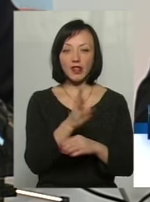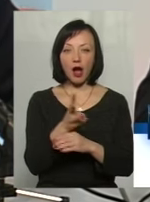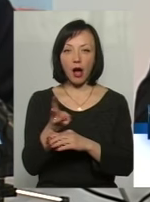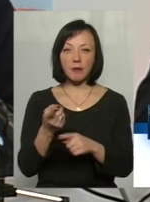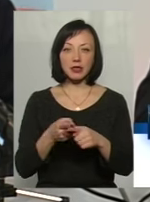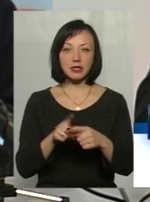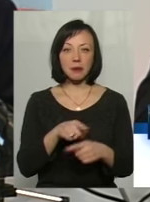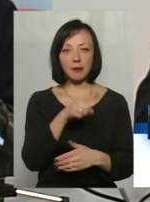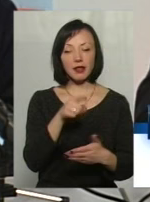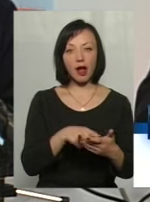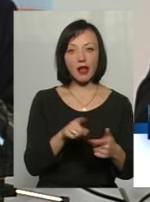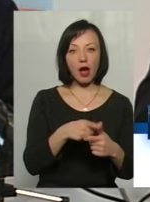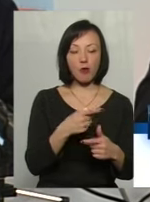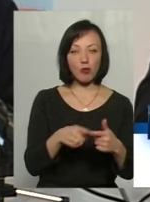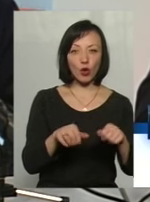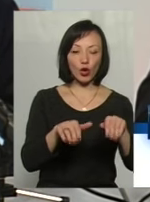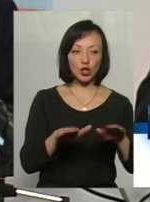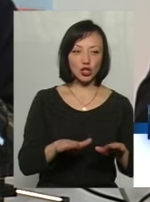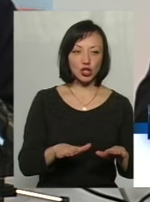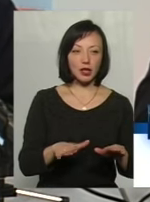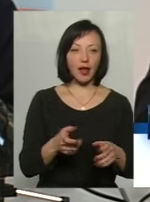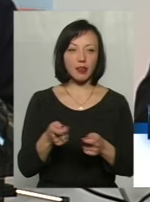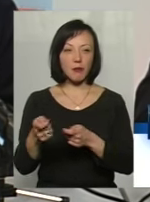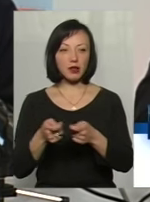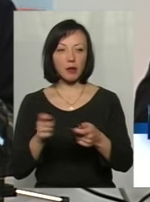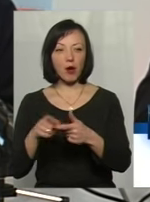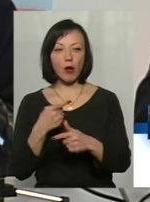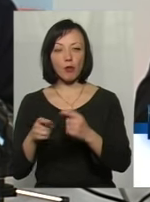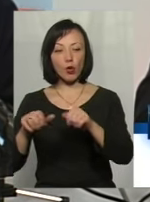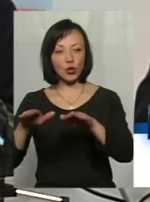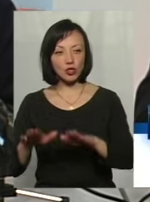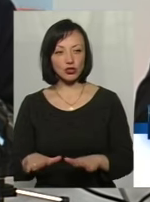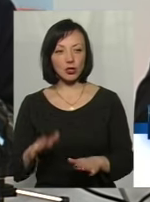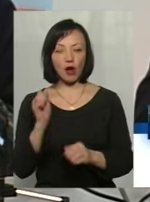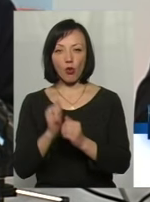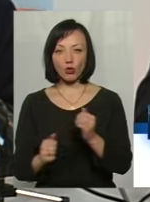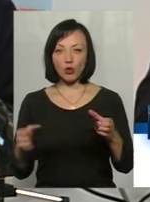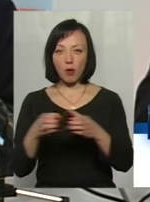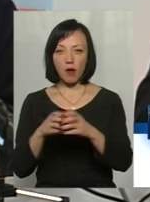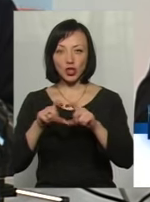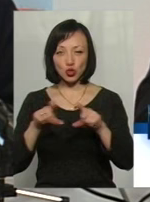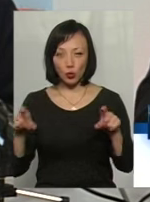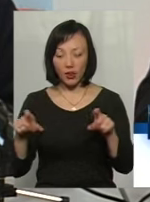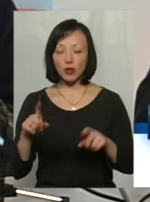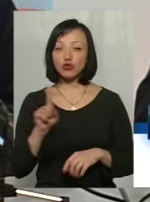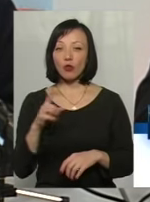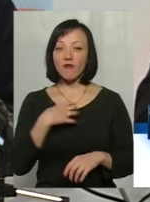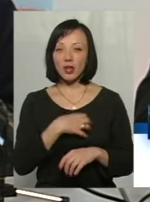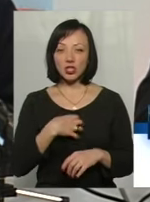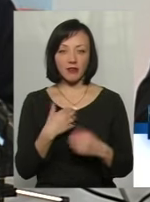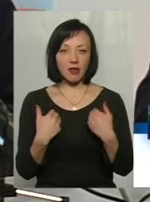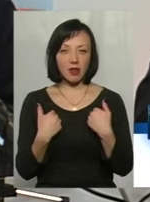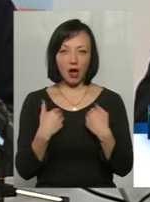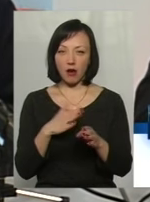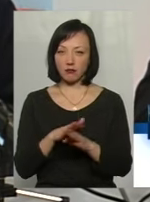питання або рішення департаменту, або рішення кожної громади, відповідно. І що дуже важливо, я абсолютно